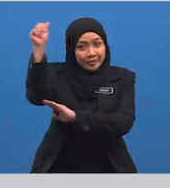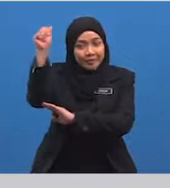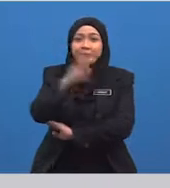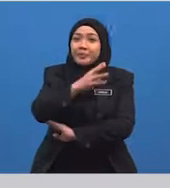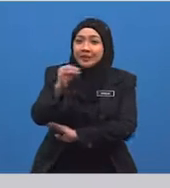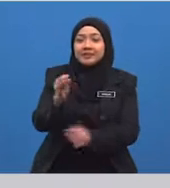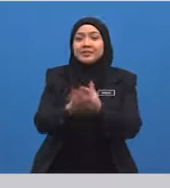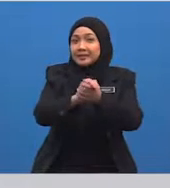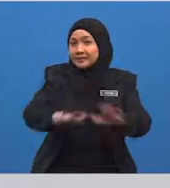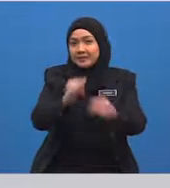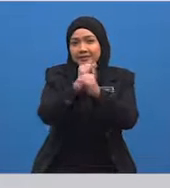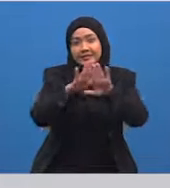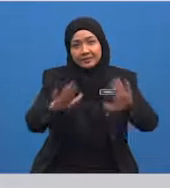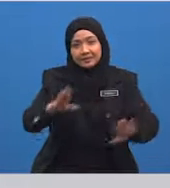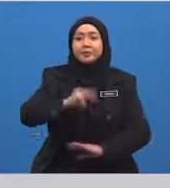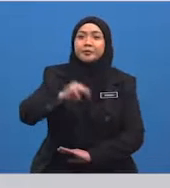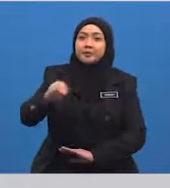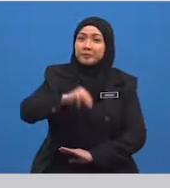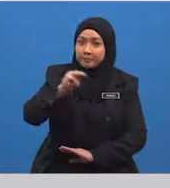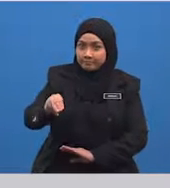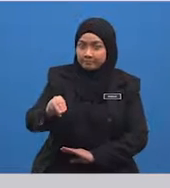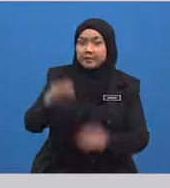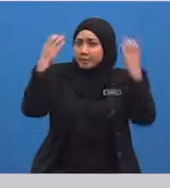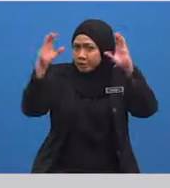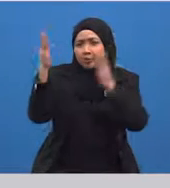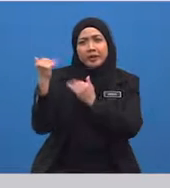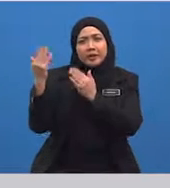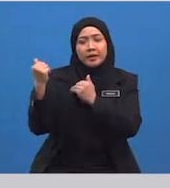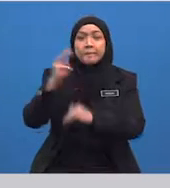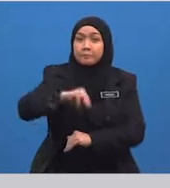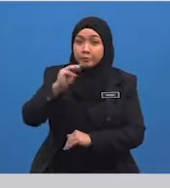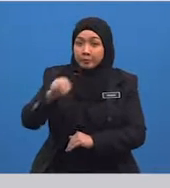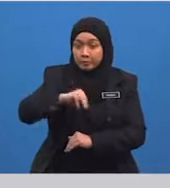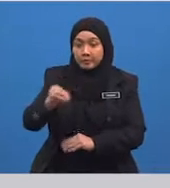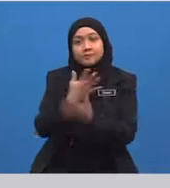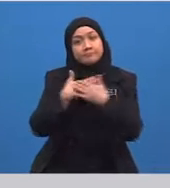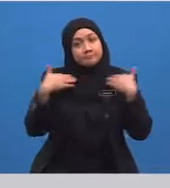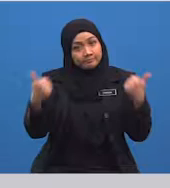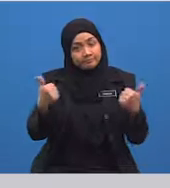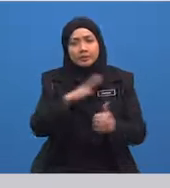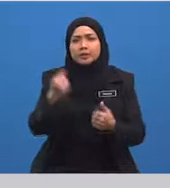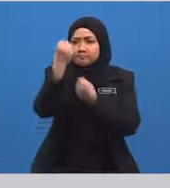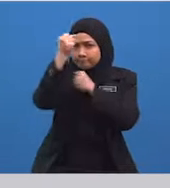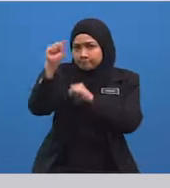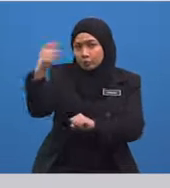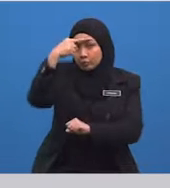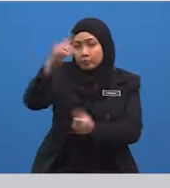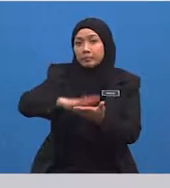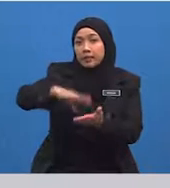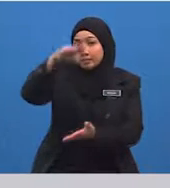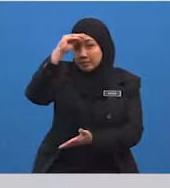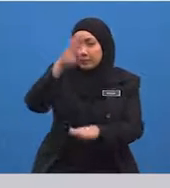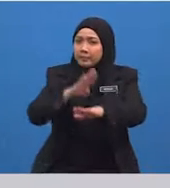Assalamualaikum dan selamat sejahtera murid-murid. Cikgu berharap murid-murid sihat dan bersedia untuk pembelajaran